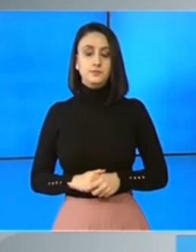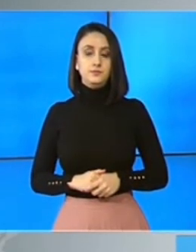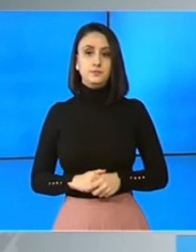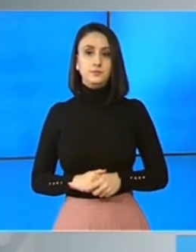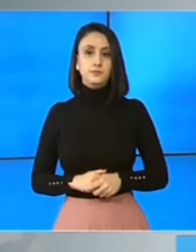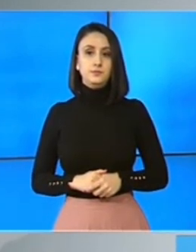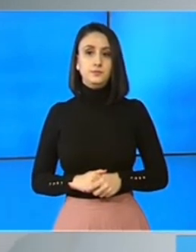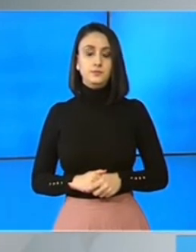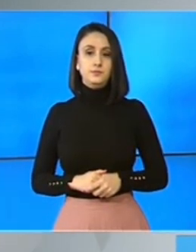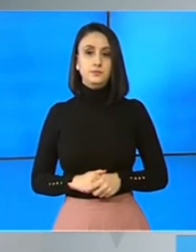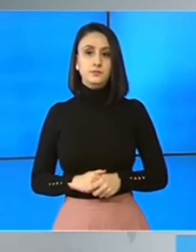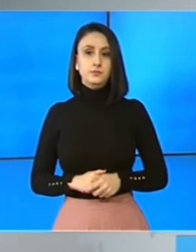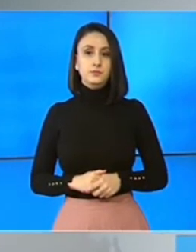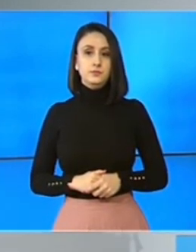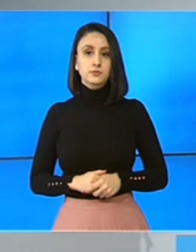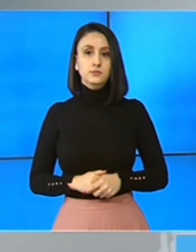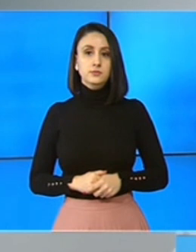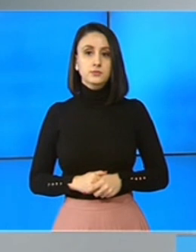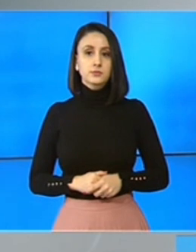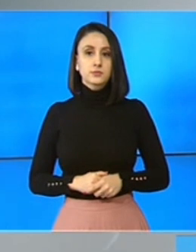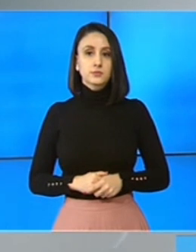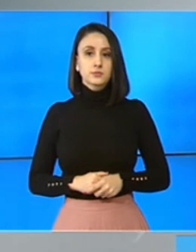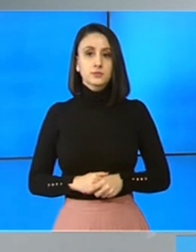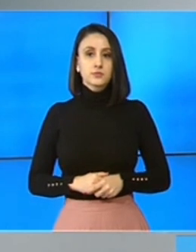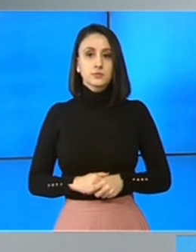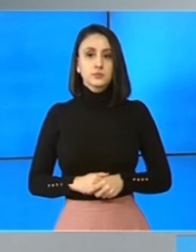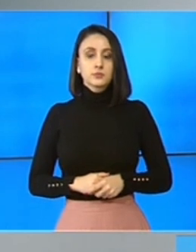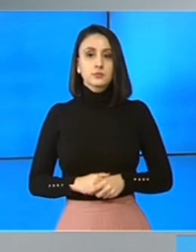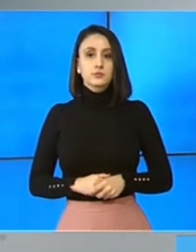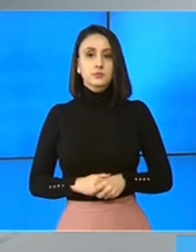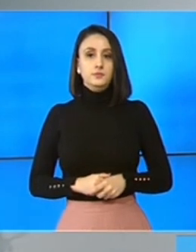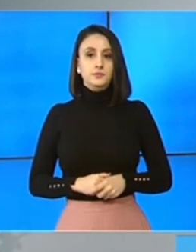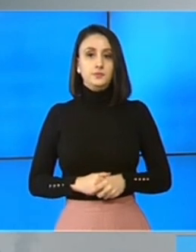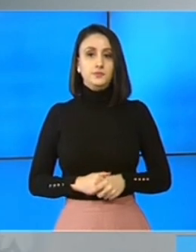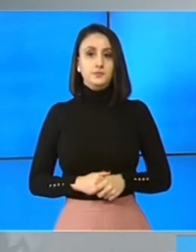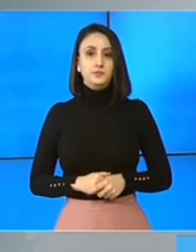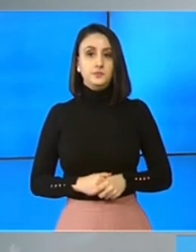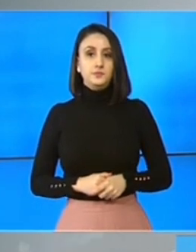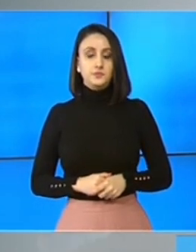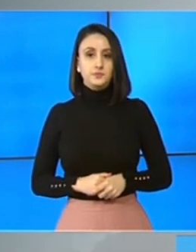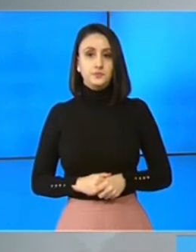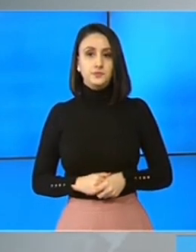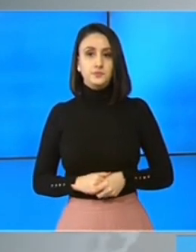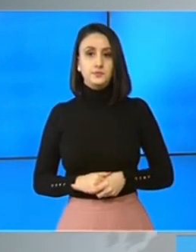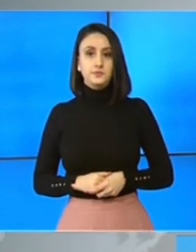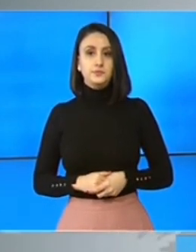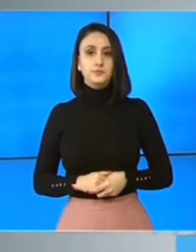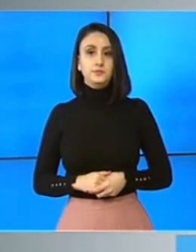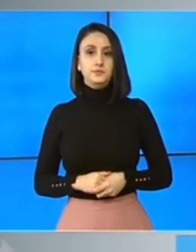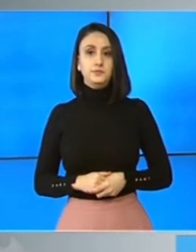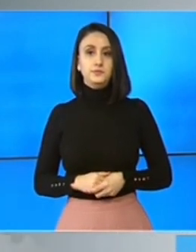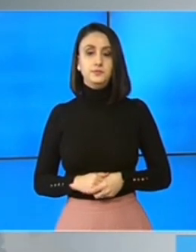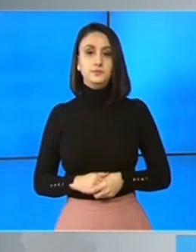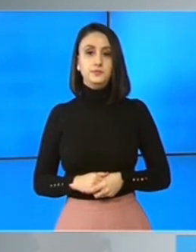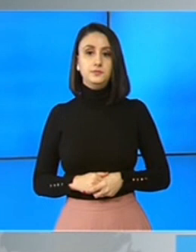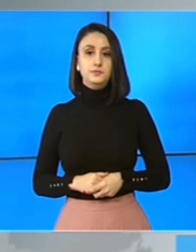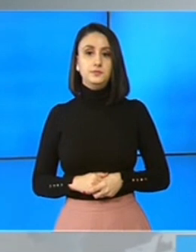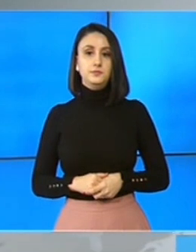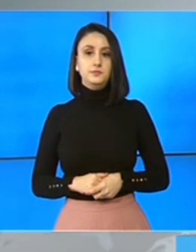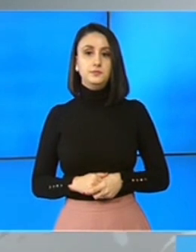colaborator extern al Universității Maritime în urmă cu patru ani a fost promovat șef de lucrări în cadrul catedrei de navigație